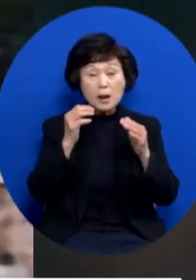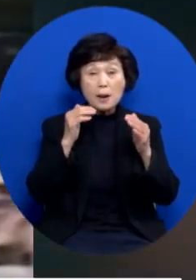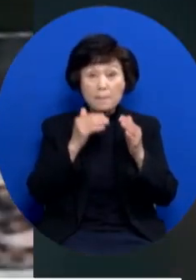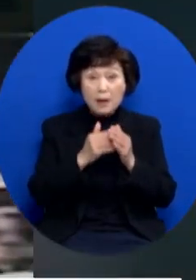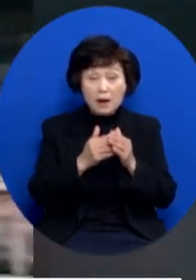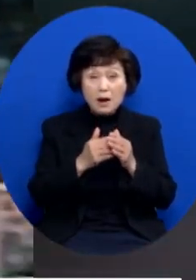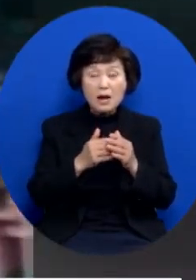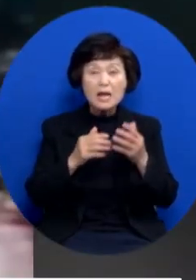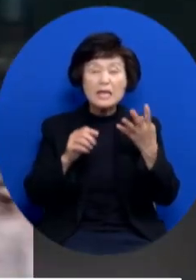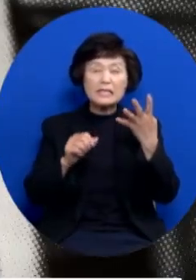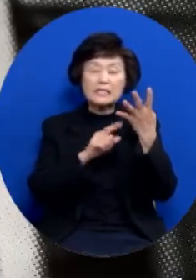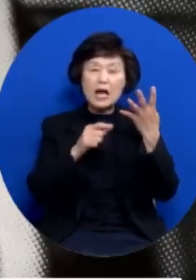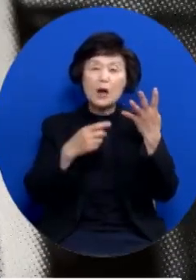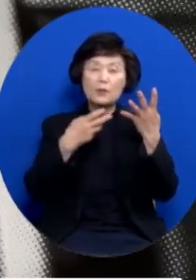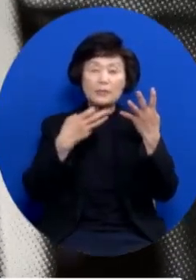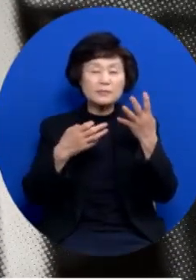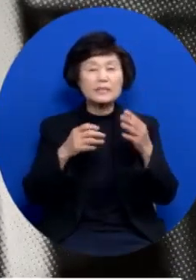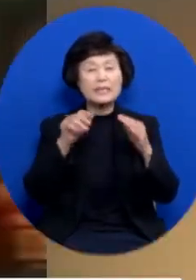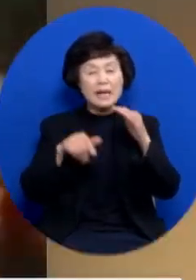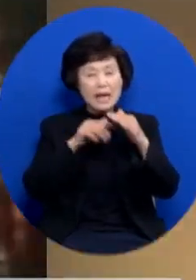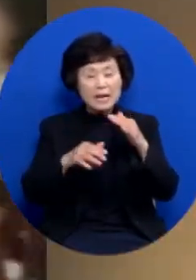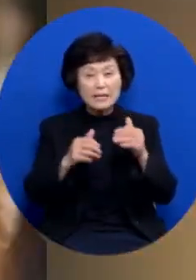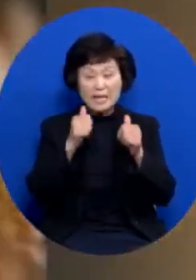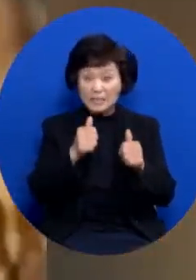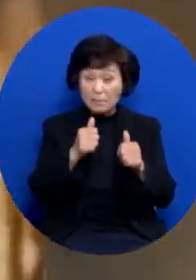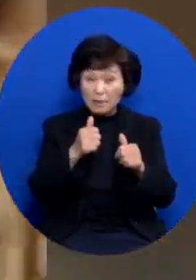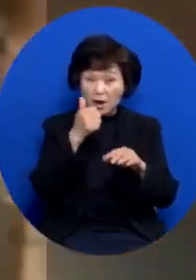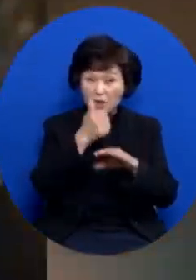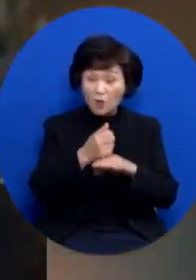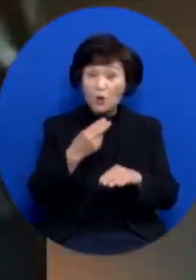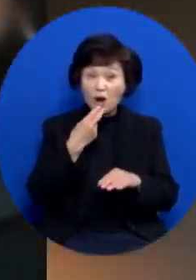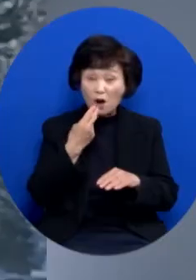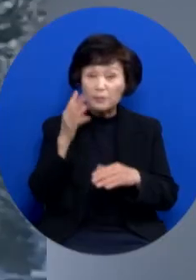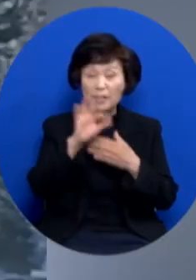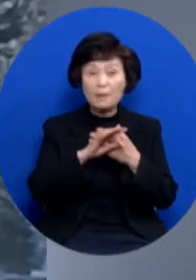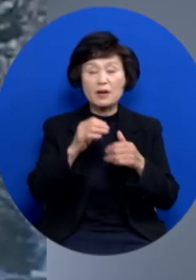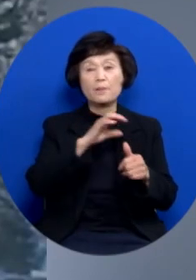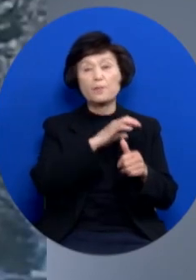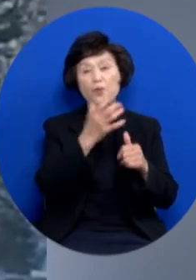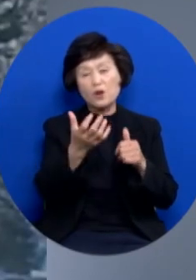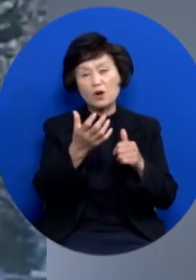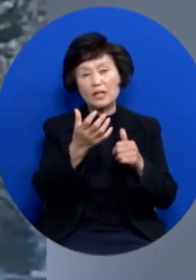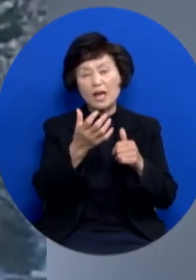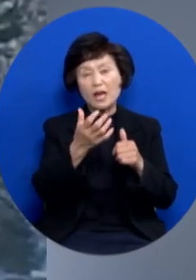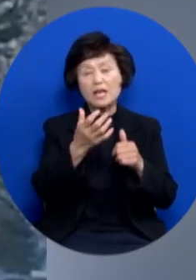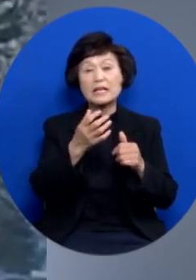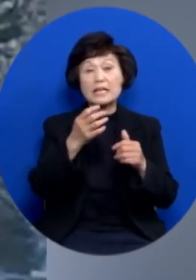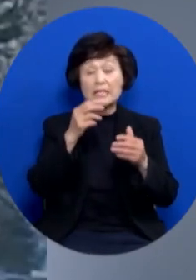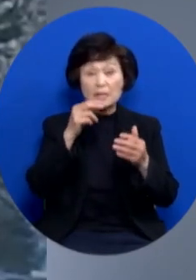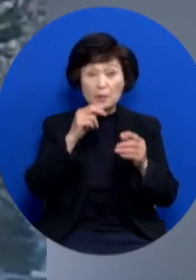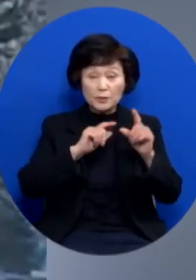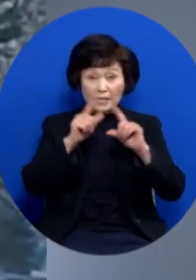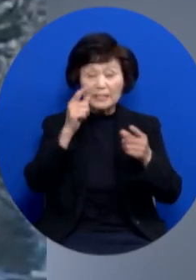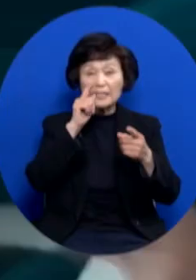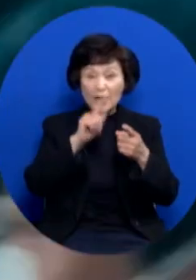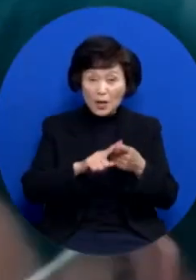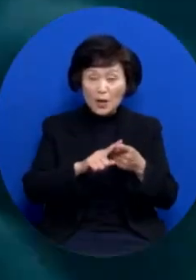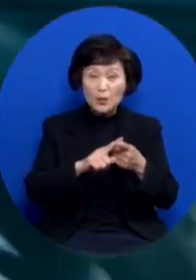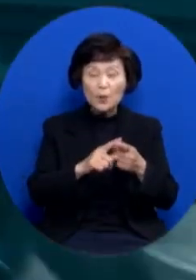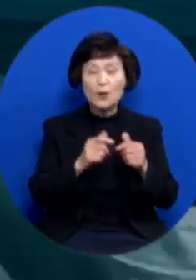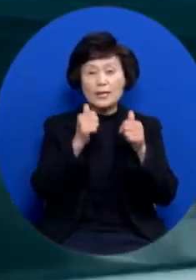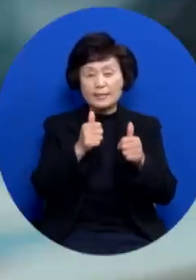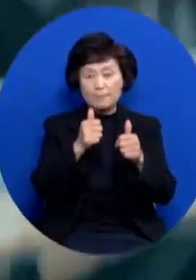않는다면 정명석은 풀려나 불구속 상태로 재판을 이어가게 됩니다. 불구속 상태에서 재판을 이어간다면